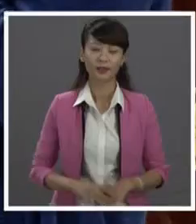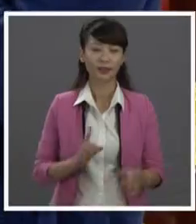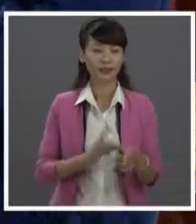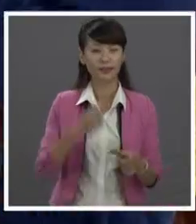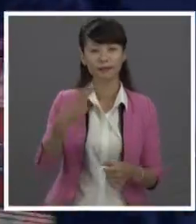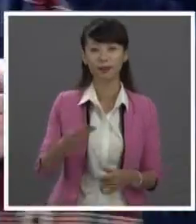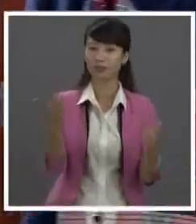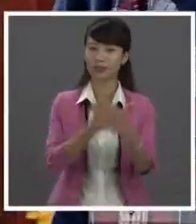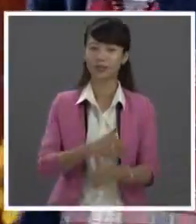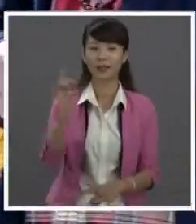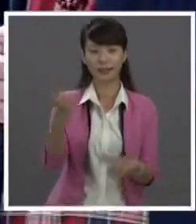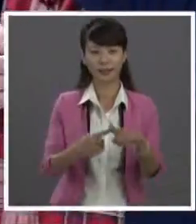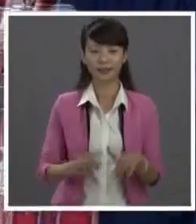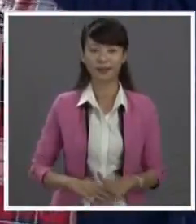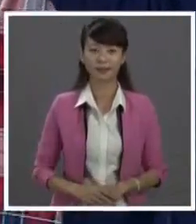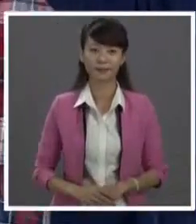是吧？